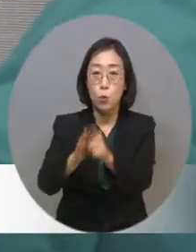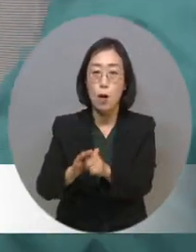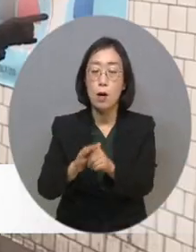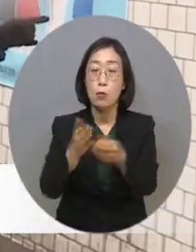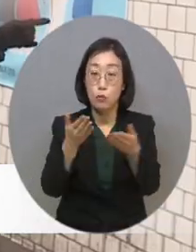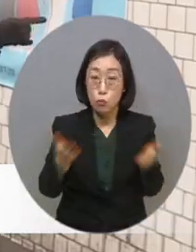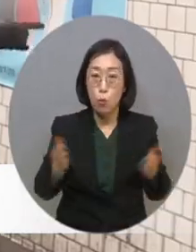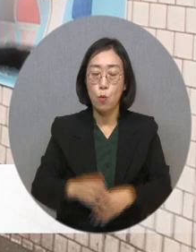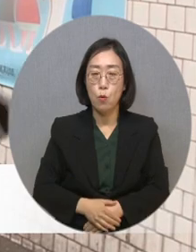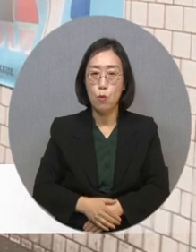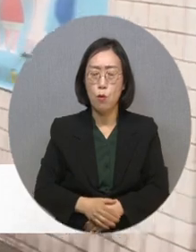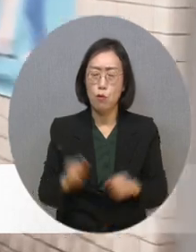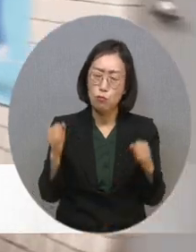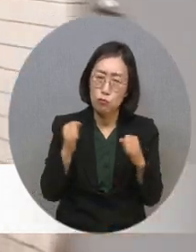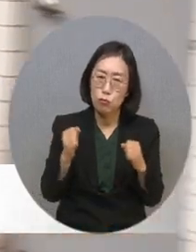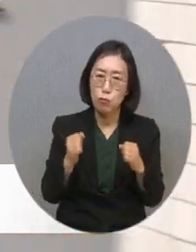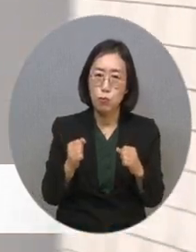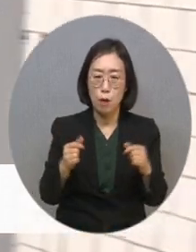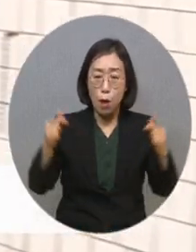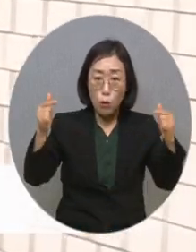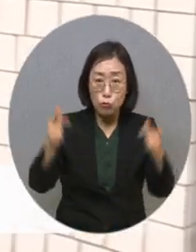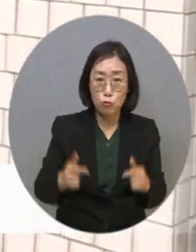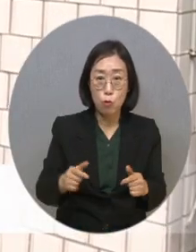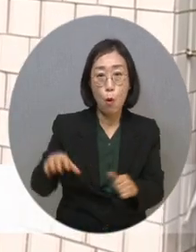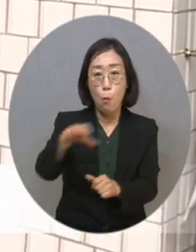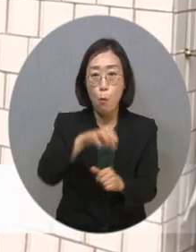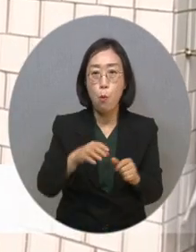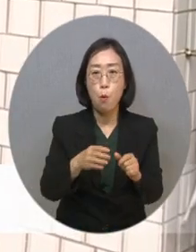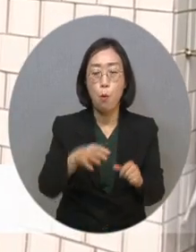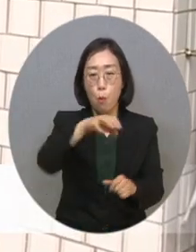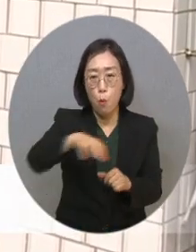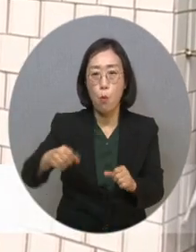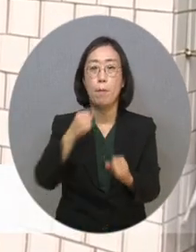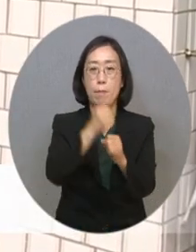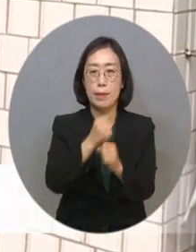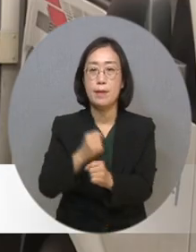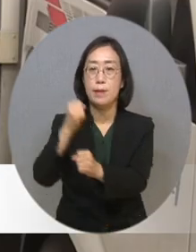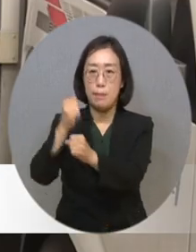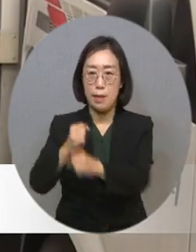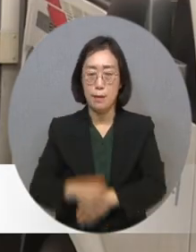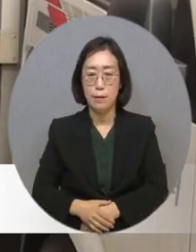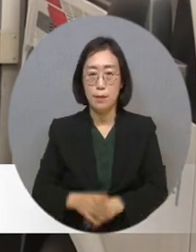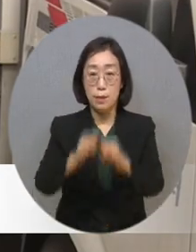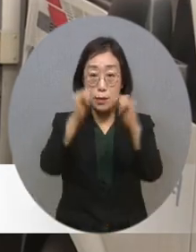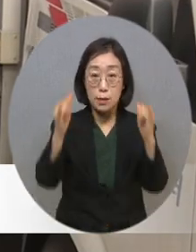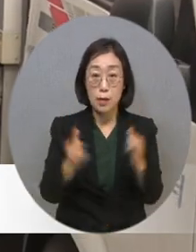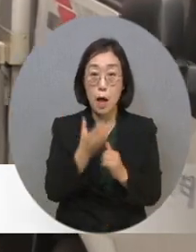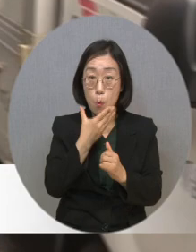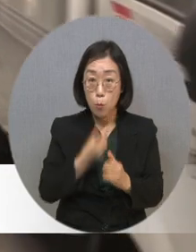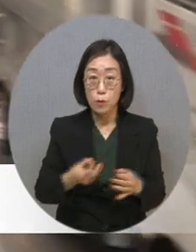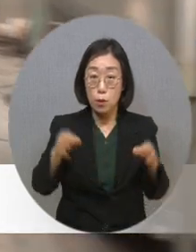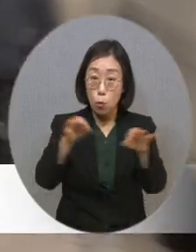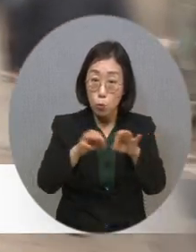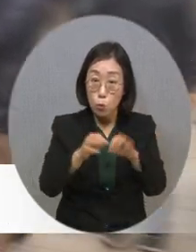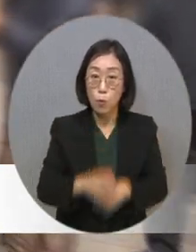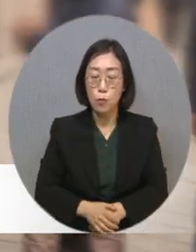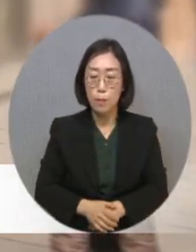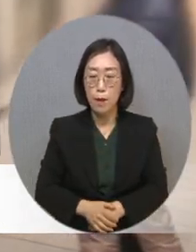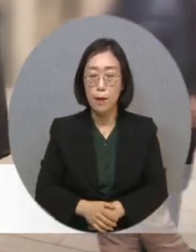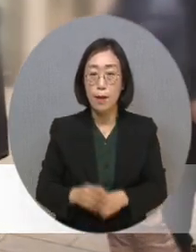지급하고 한파 저감 시설을 확대 설치했습니다 또한 사회복지 공동모금 등 민간과